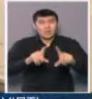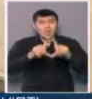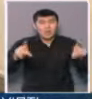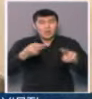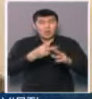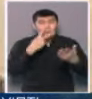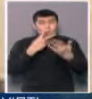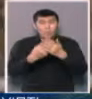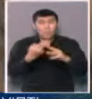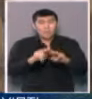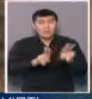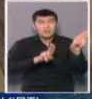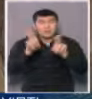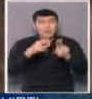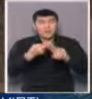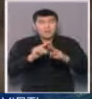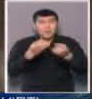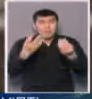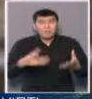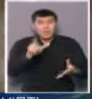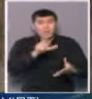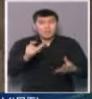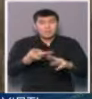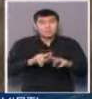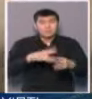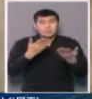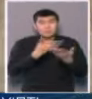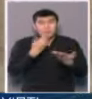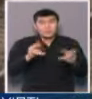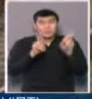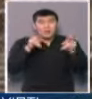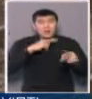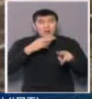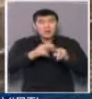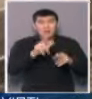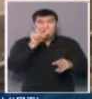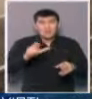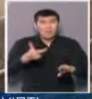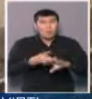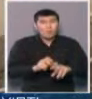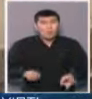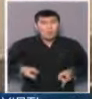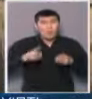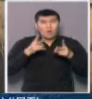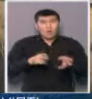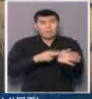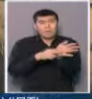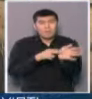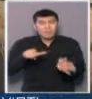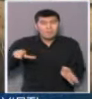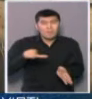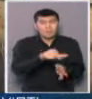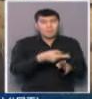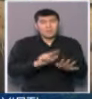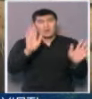жолаушылар көріп келеді. Талап бұлай тұрсын, қарапайым қағидалар ескерілмеген теміржол өткелі адам өмір үшін өте қауіпті болып тұр. Әсіресе